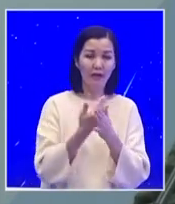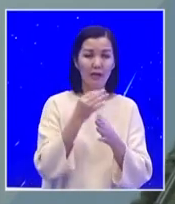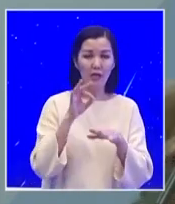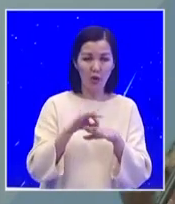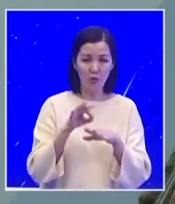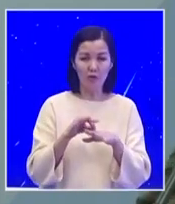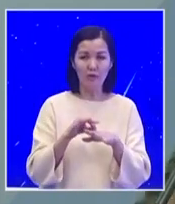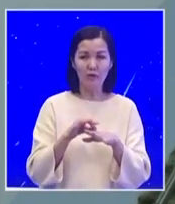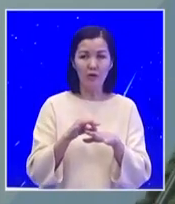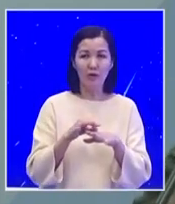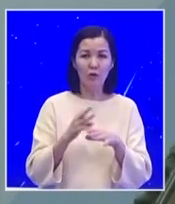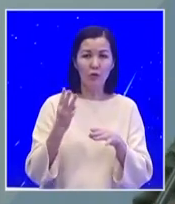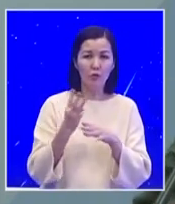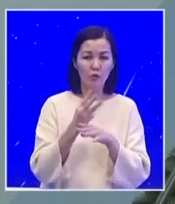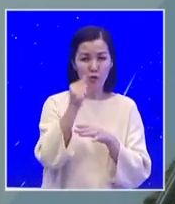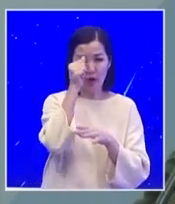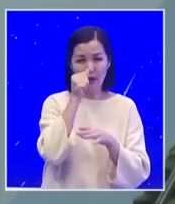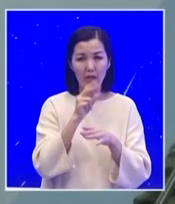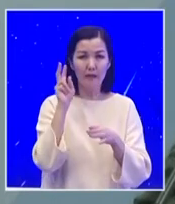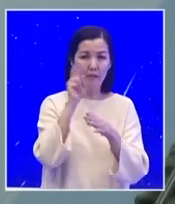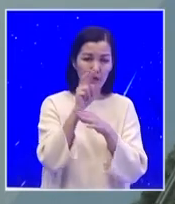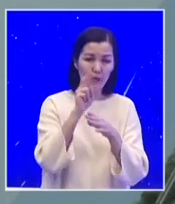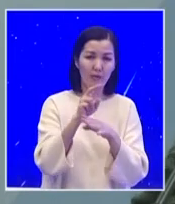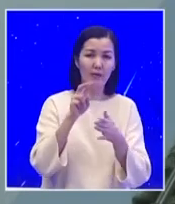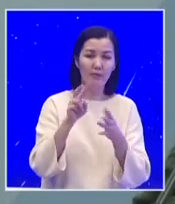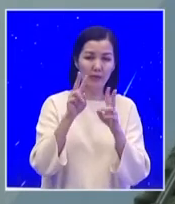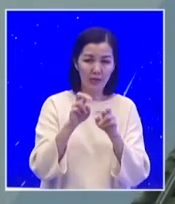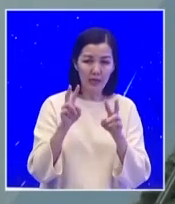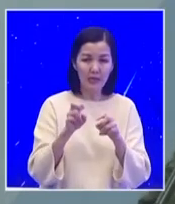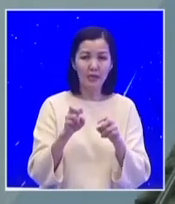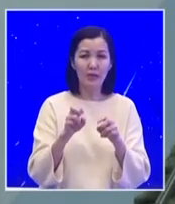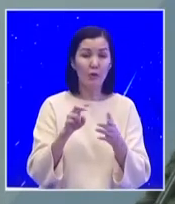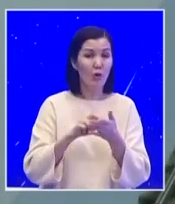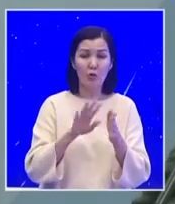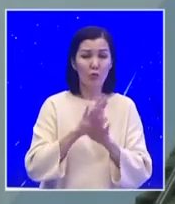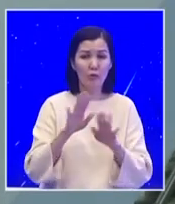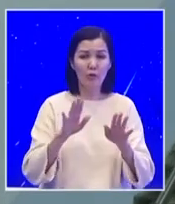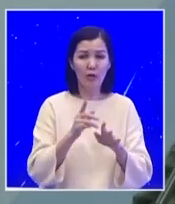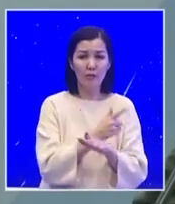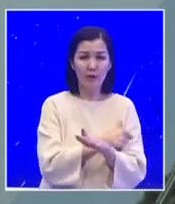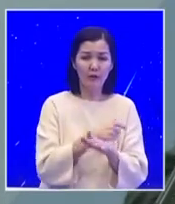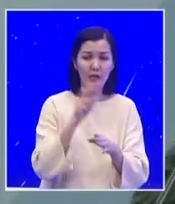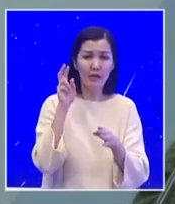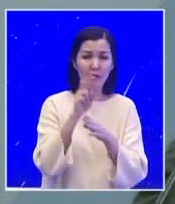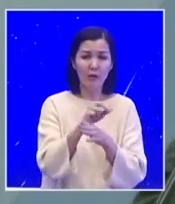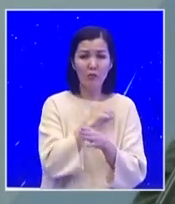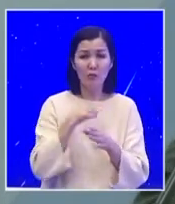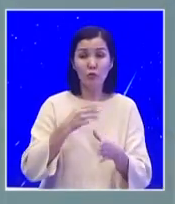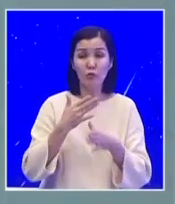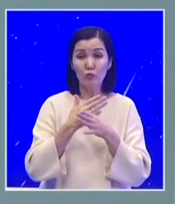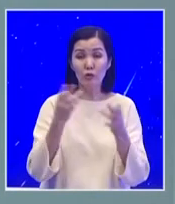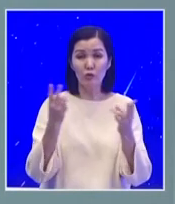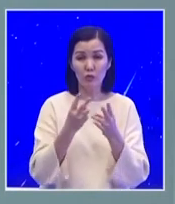Ауырғанда үш айда бір барып тексеріліп тұрдым. Қорықпау керек. Ол ауруды мен ойлап тұрмын. Врачқа, профессиональный врачқа сен өзің көмектесуің